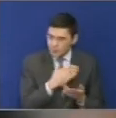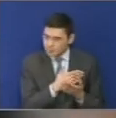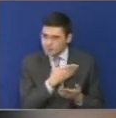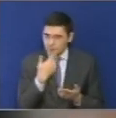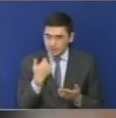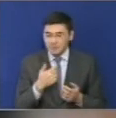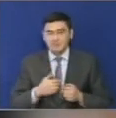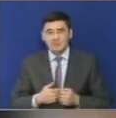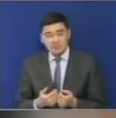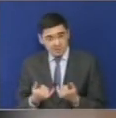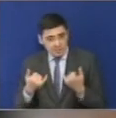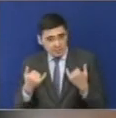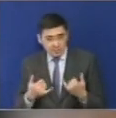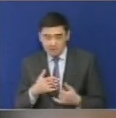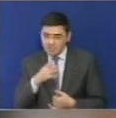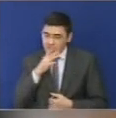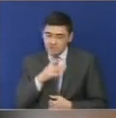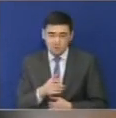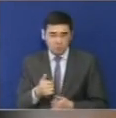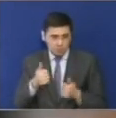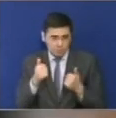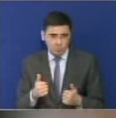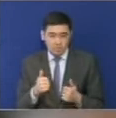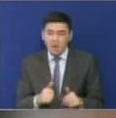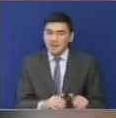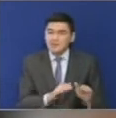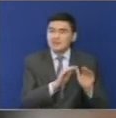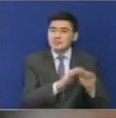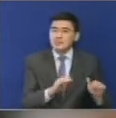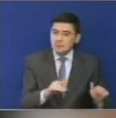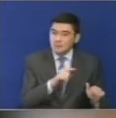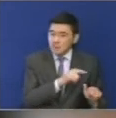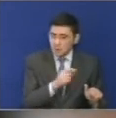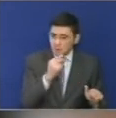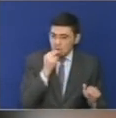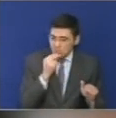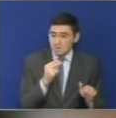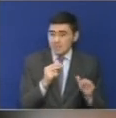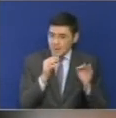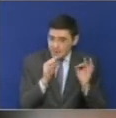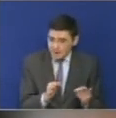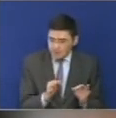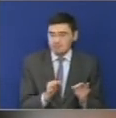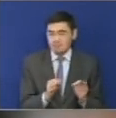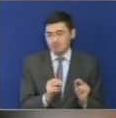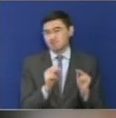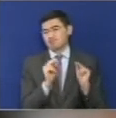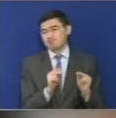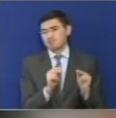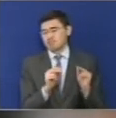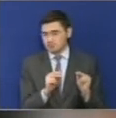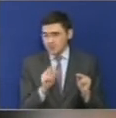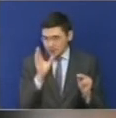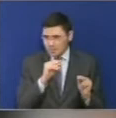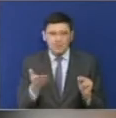просто прекрасное время. Қазір балаларыңыздың тамақтануын реттеу үшін таптырмас уақыт. Әдетте ата-аналар таңертең ерте жұмысқа